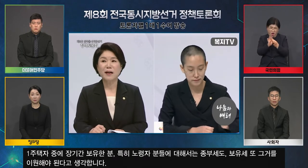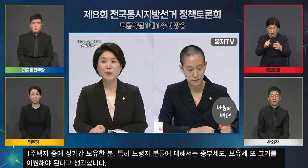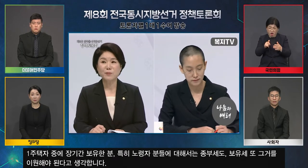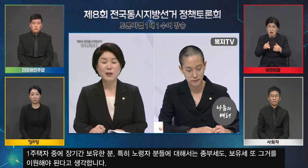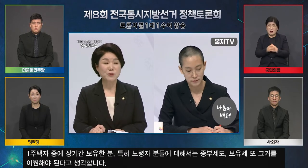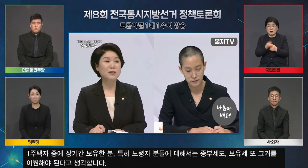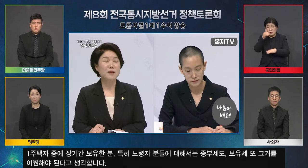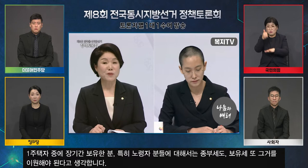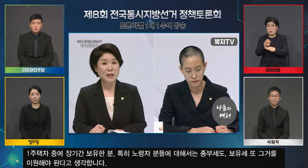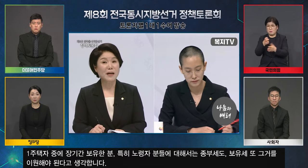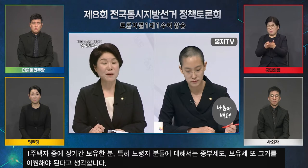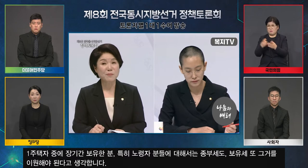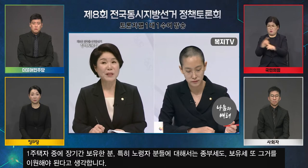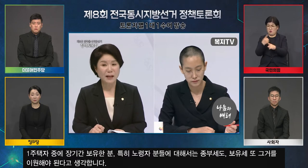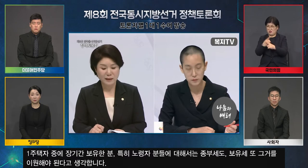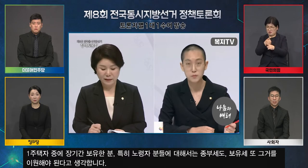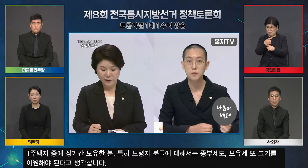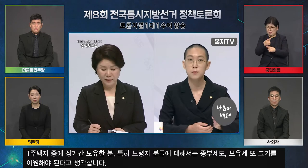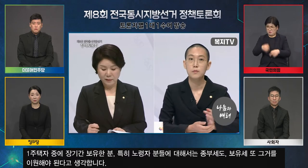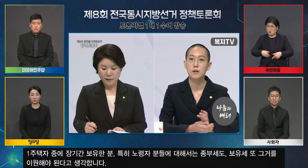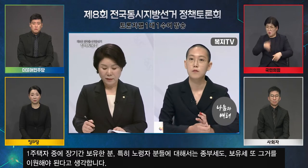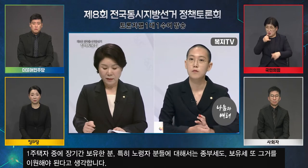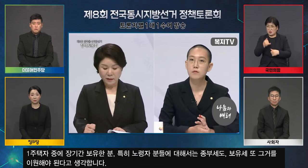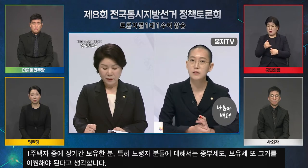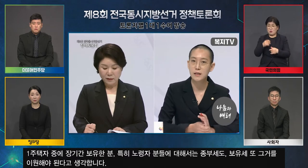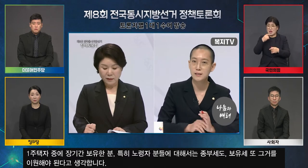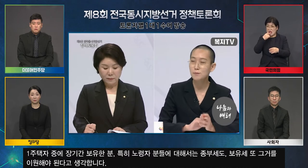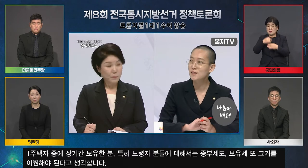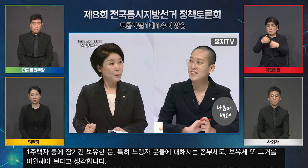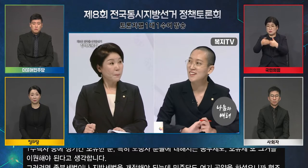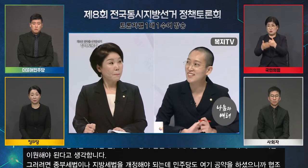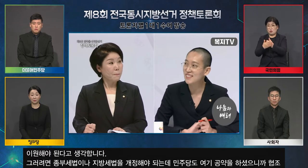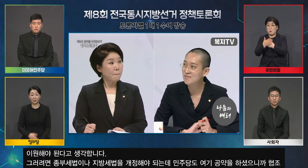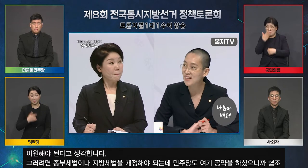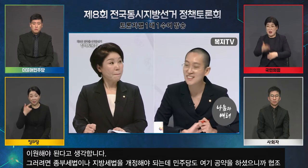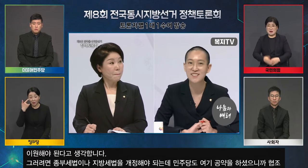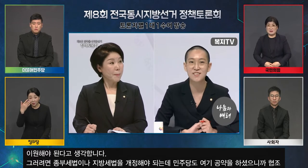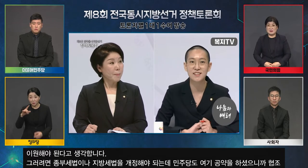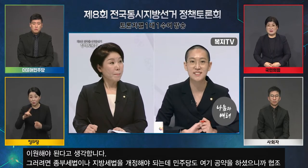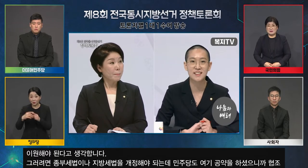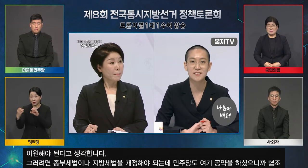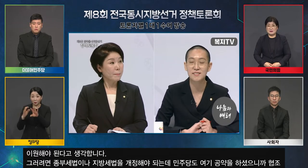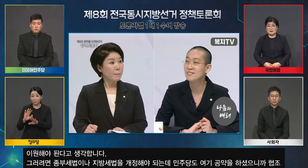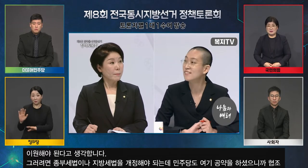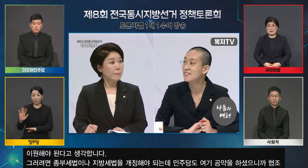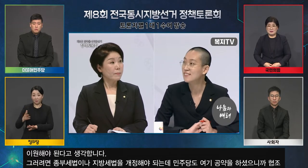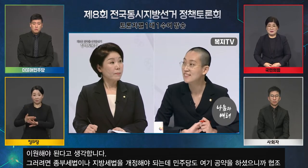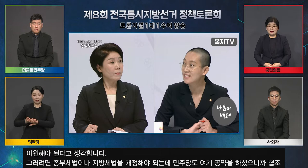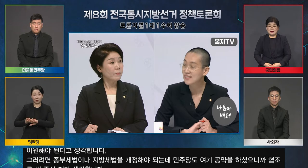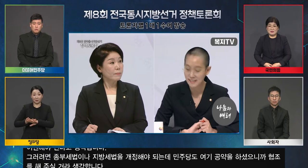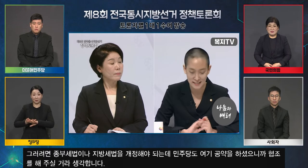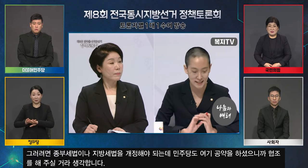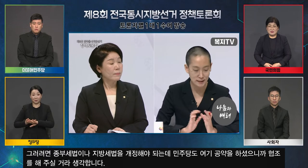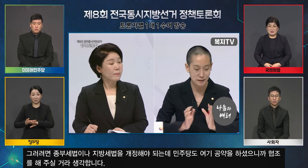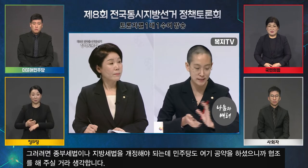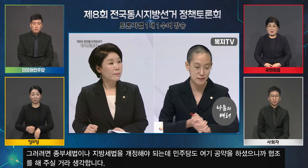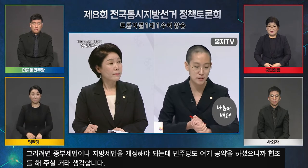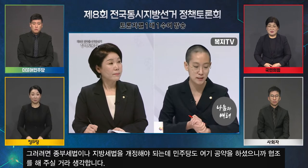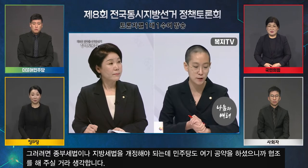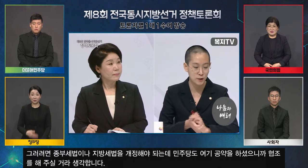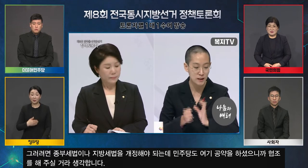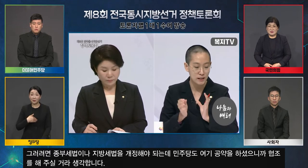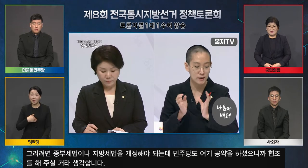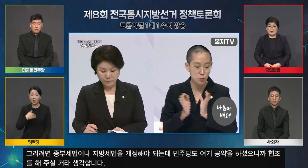하셨으니까 협조해 주실 걸로 생각합니다. 제 질문에 대한 대답은 아닌 것 같은데요. 제가